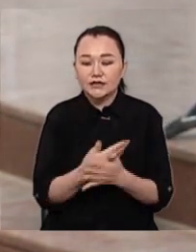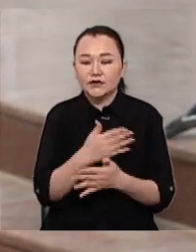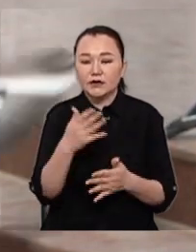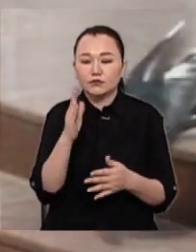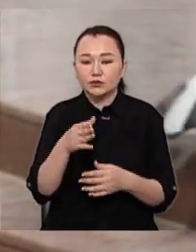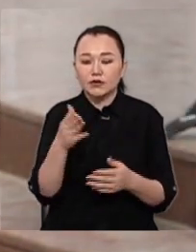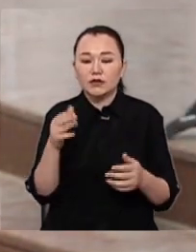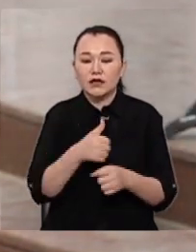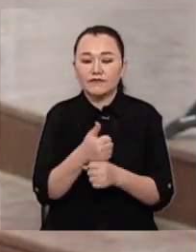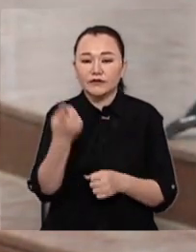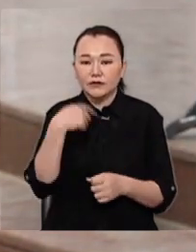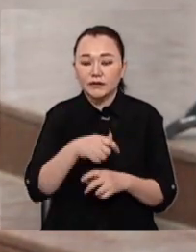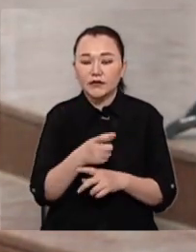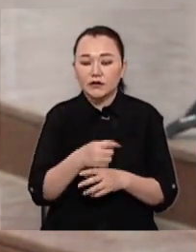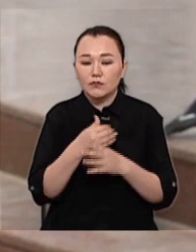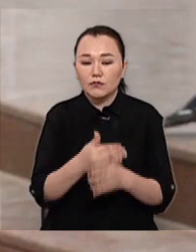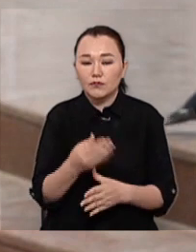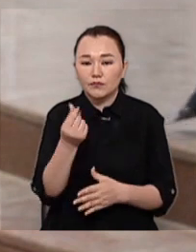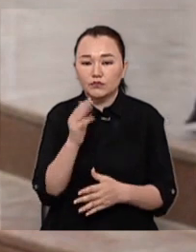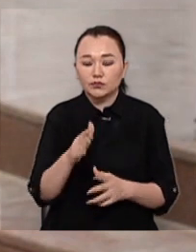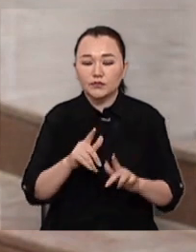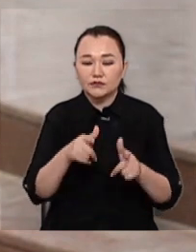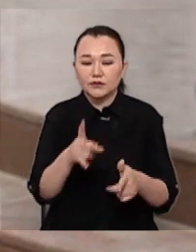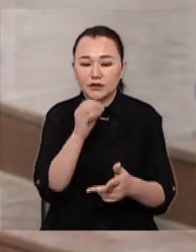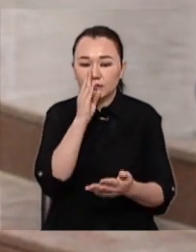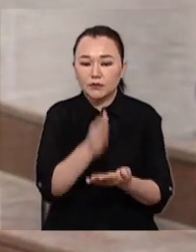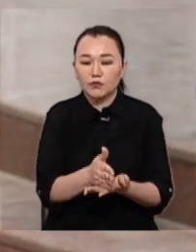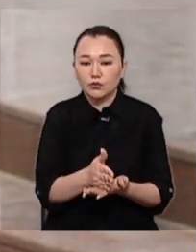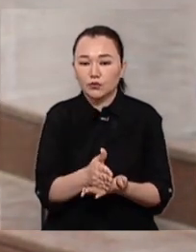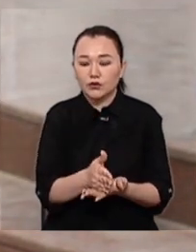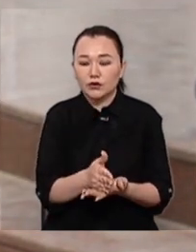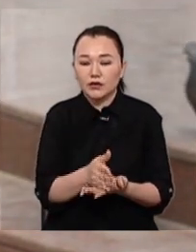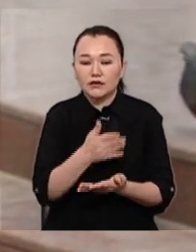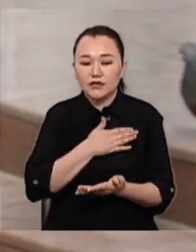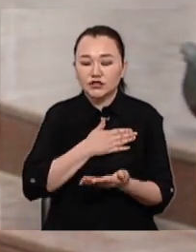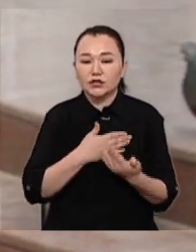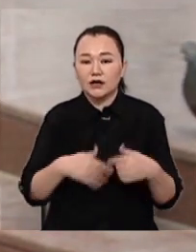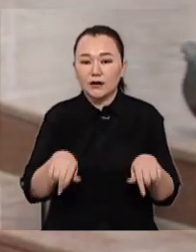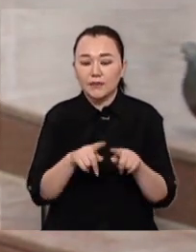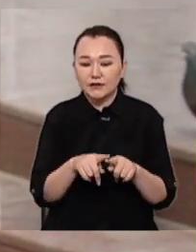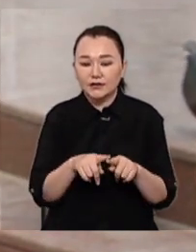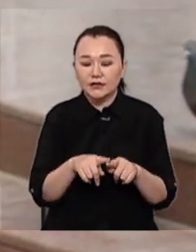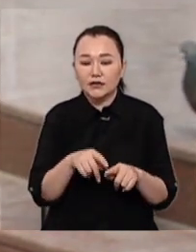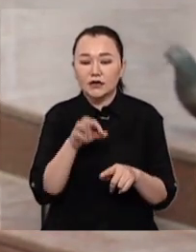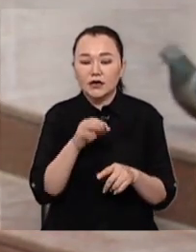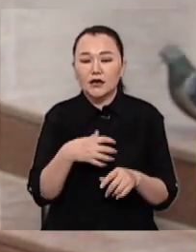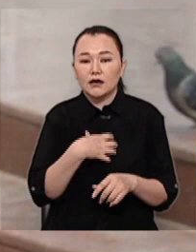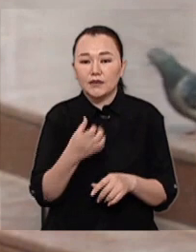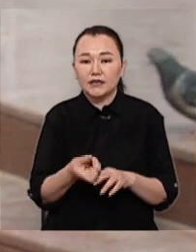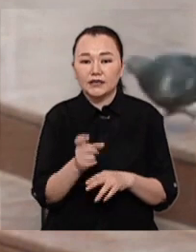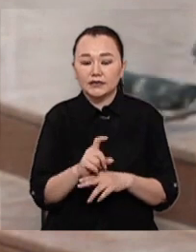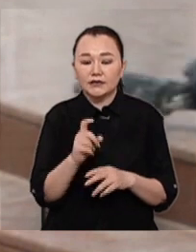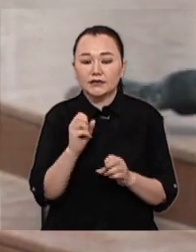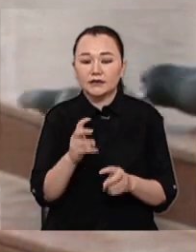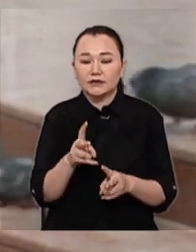Основное требование – это вот, чтобы вот эти субсидии поступали напрямую в нашей компании. Да? Опять-таки же, это